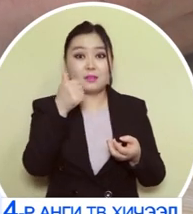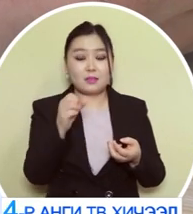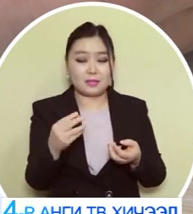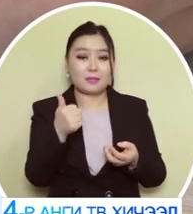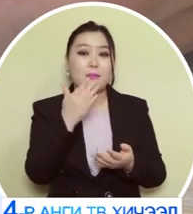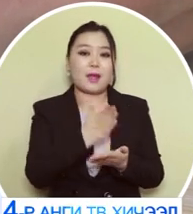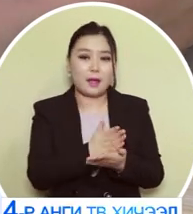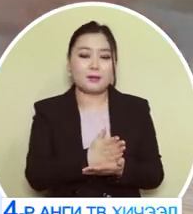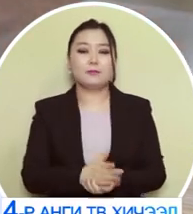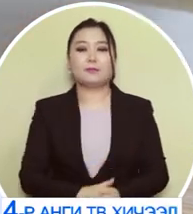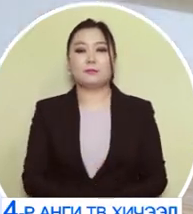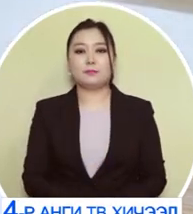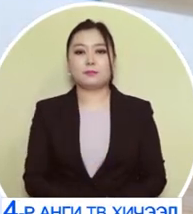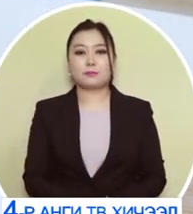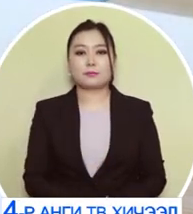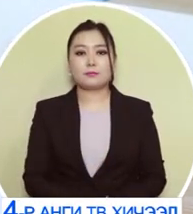Тағы да жанып тұр.